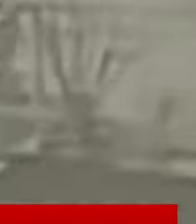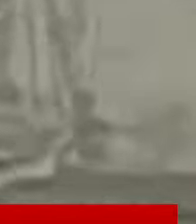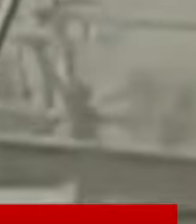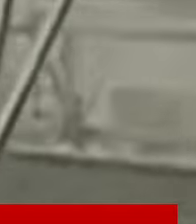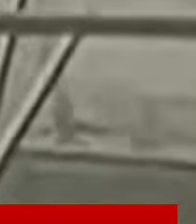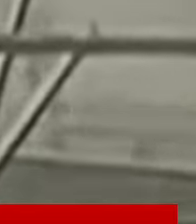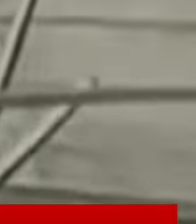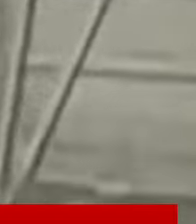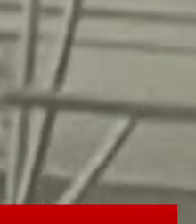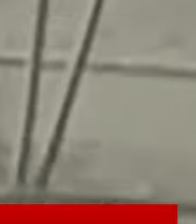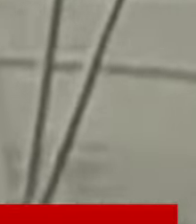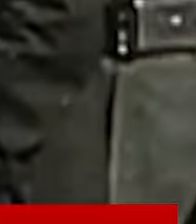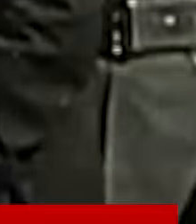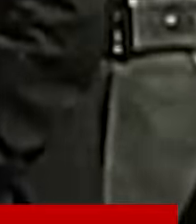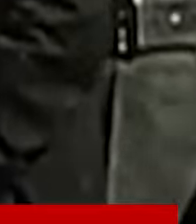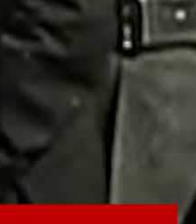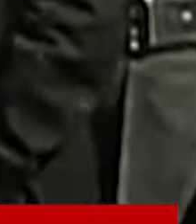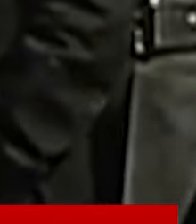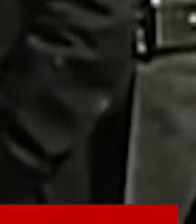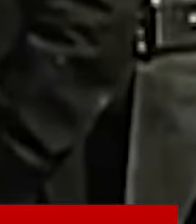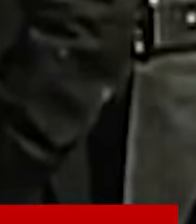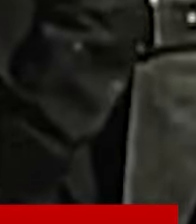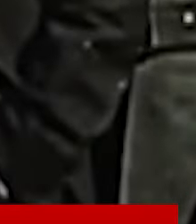güzel senden daha